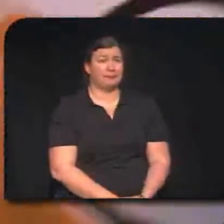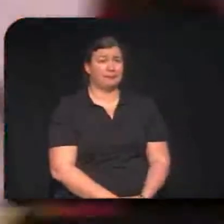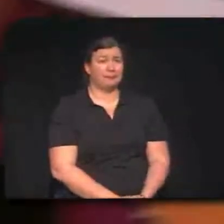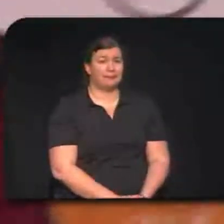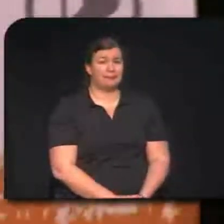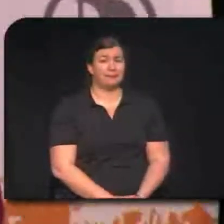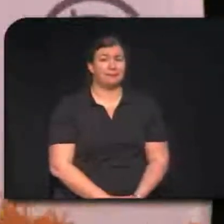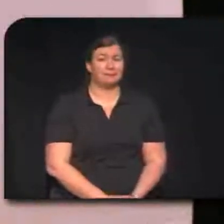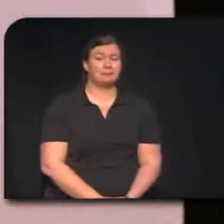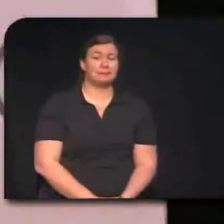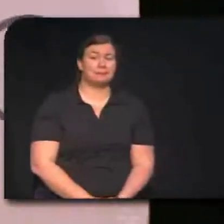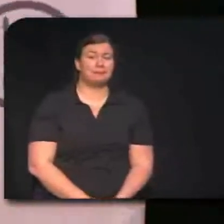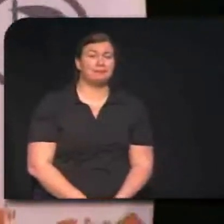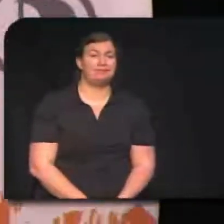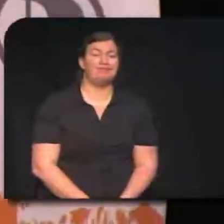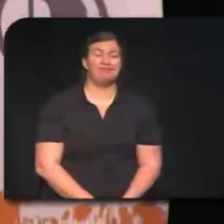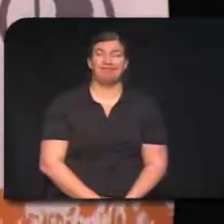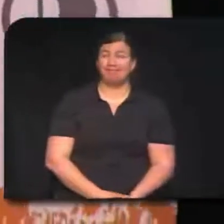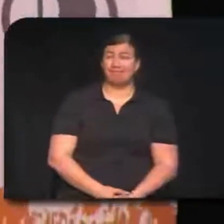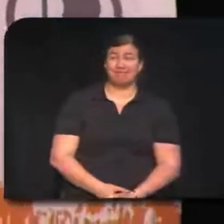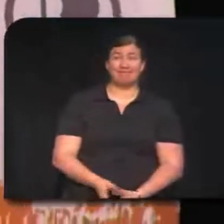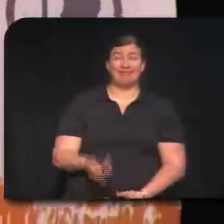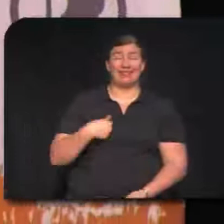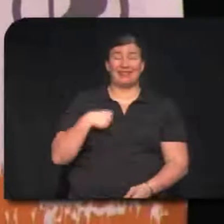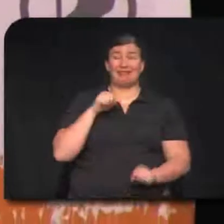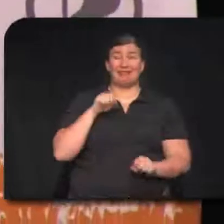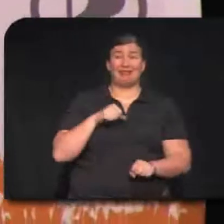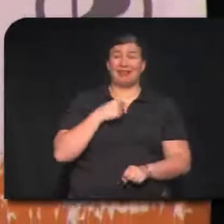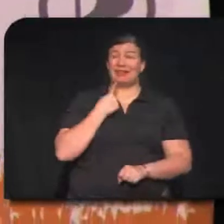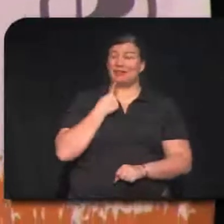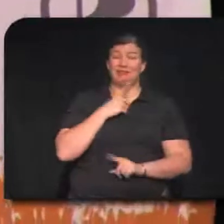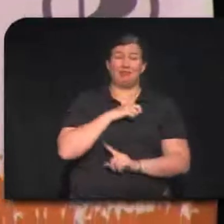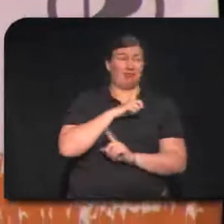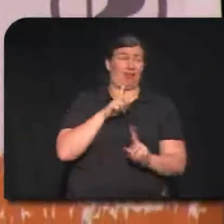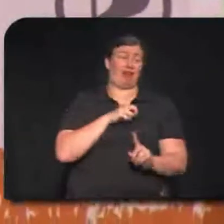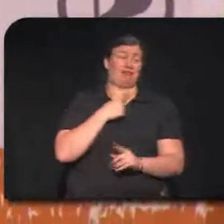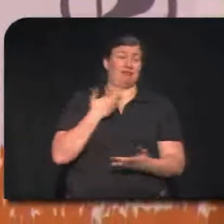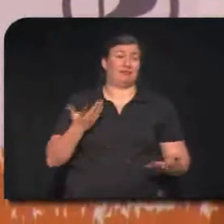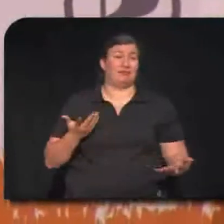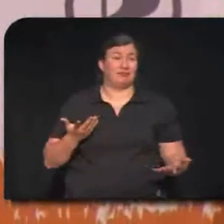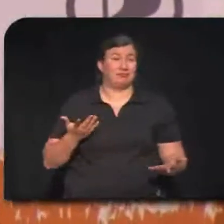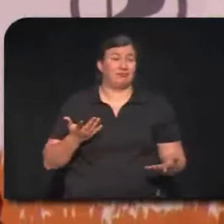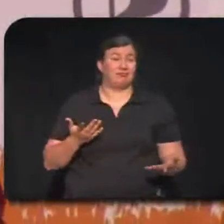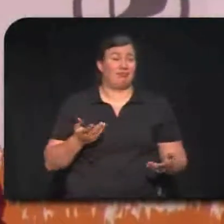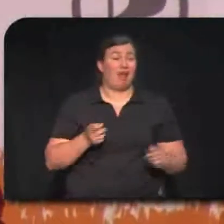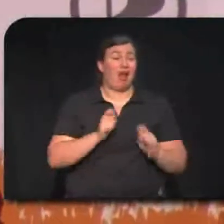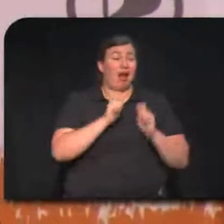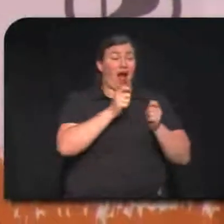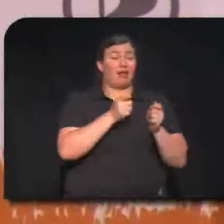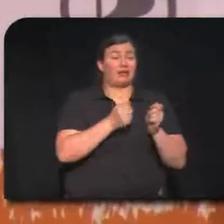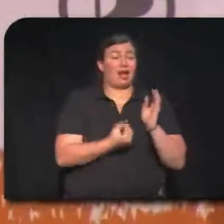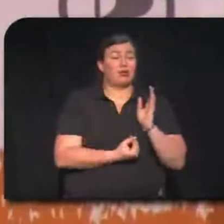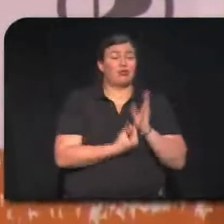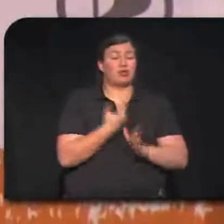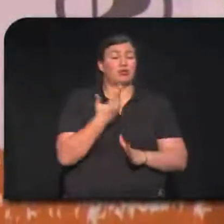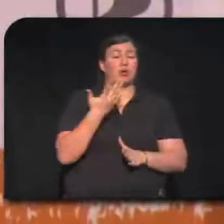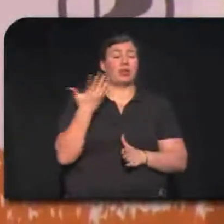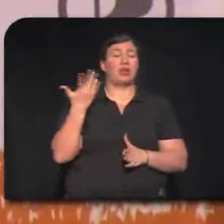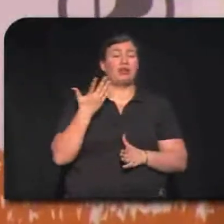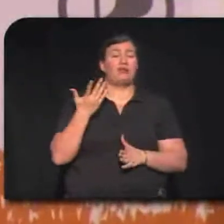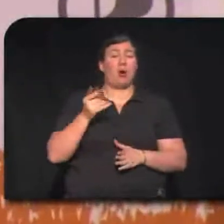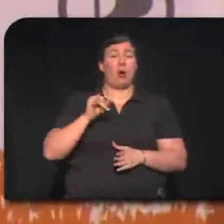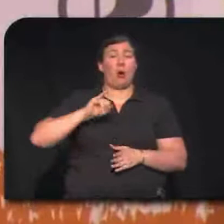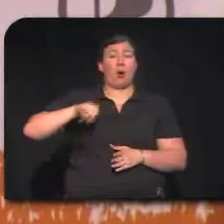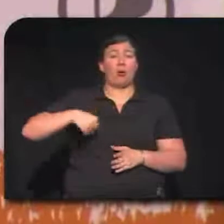das kann ich das kann ich verneinen hallo der Antrag der würde ursprünglich von Jenny Lewis